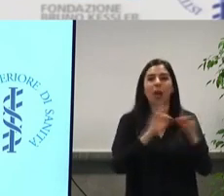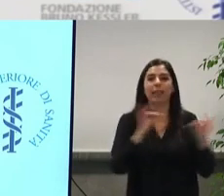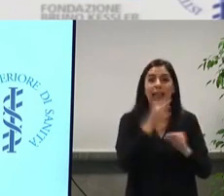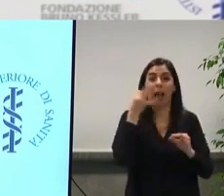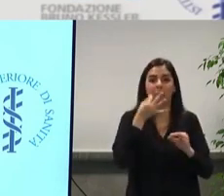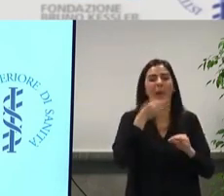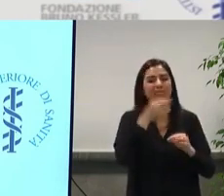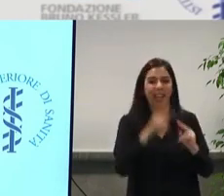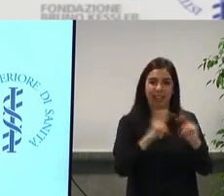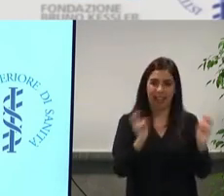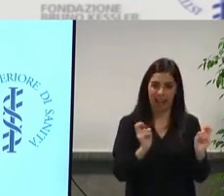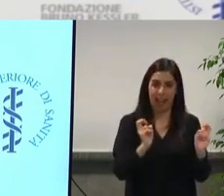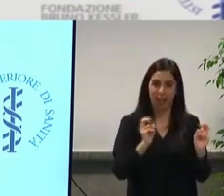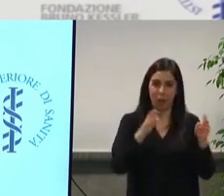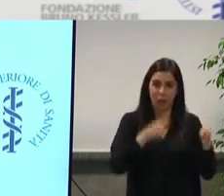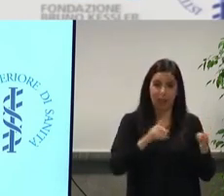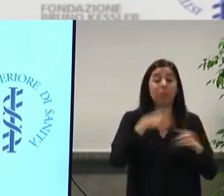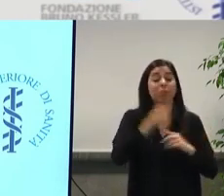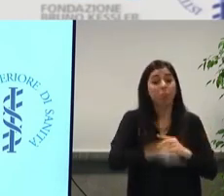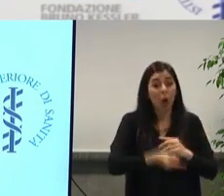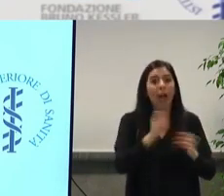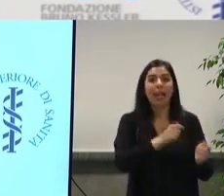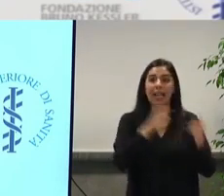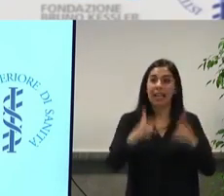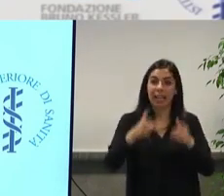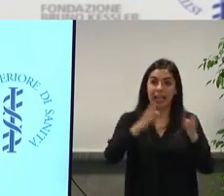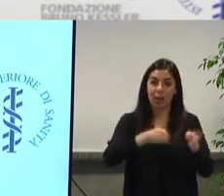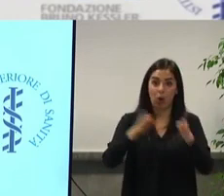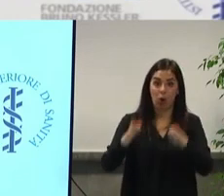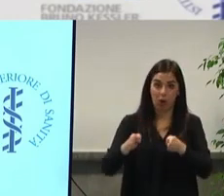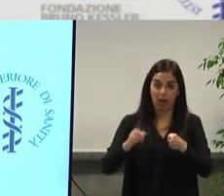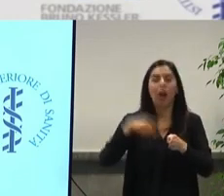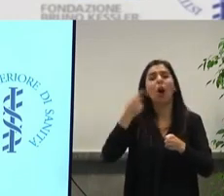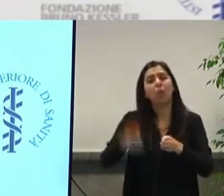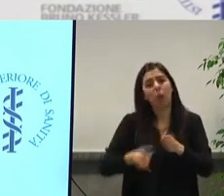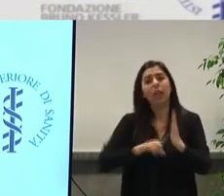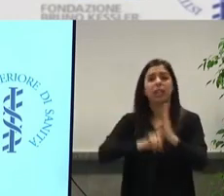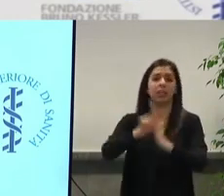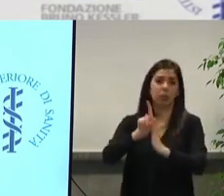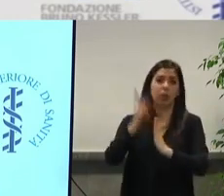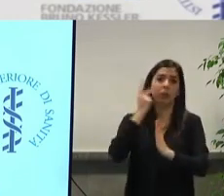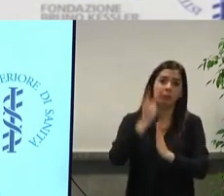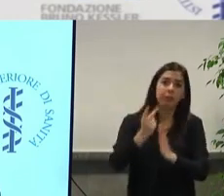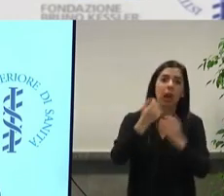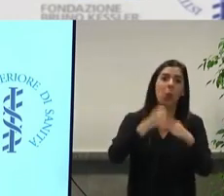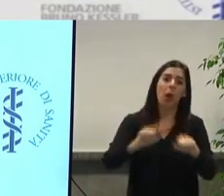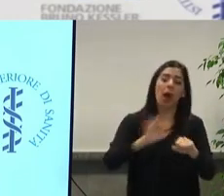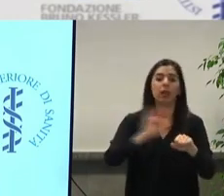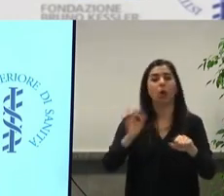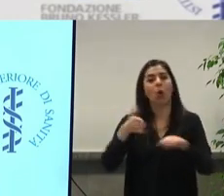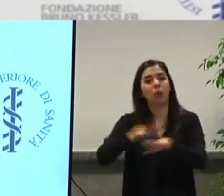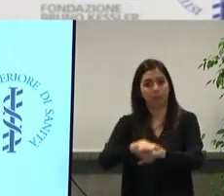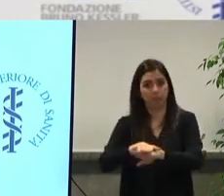una diagnosi, c'è un ricovero e c'è l'outcome dopo il ricovero, la guarigione oppure il